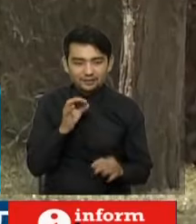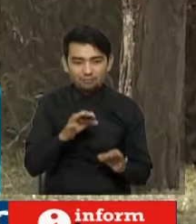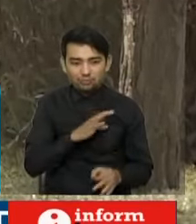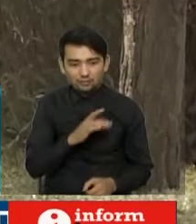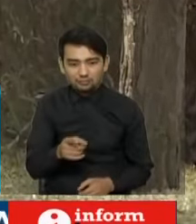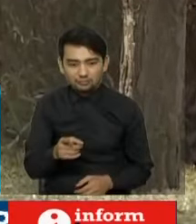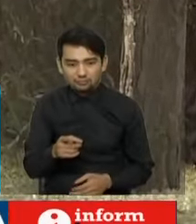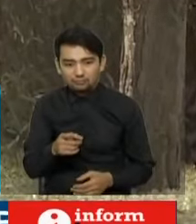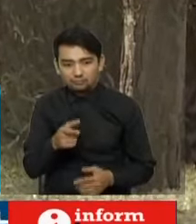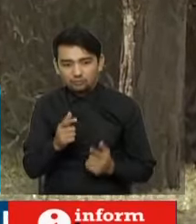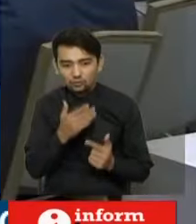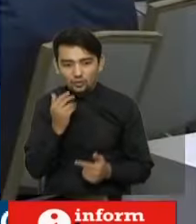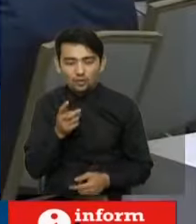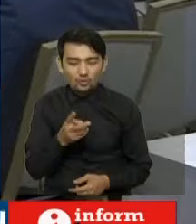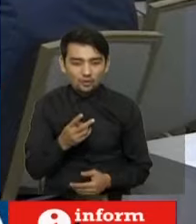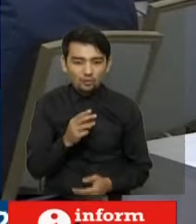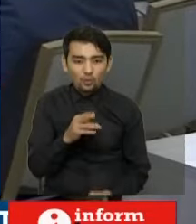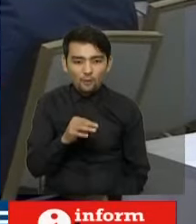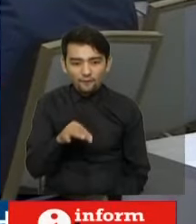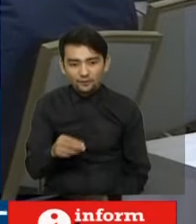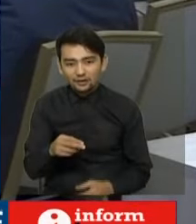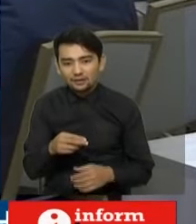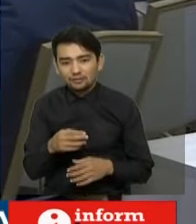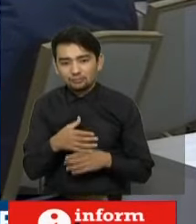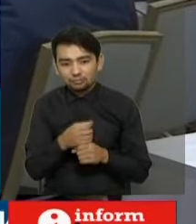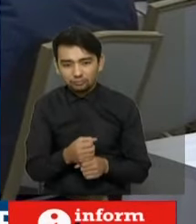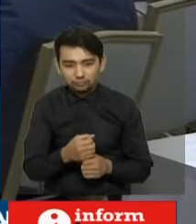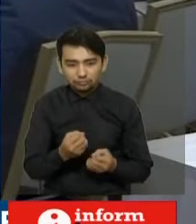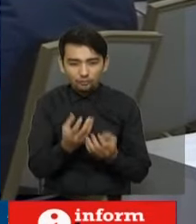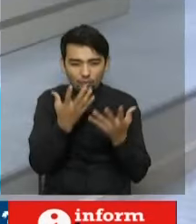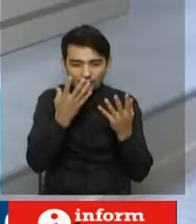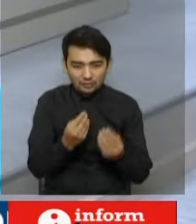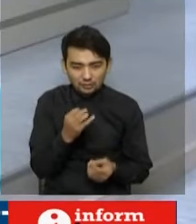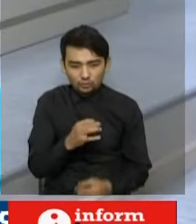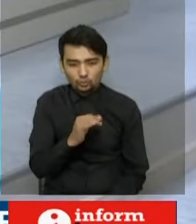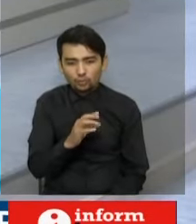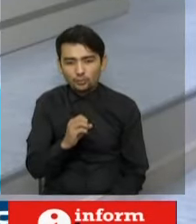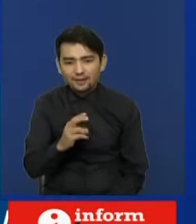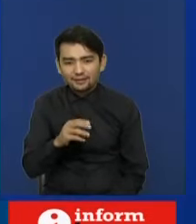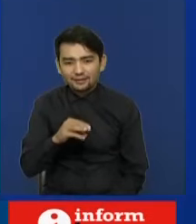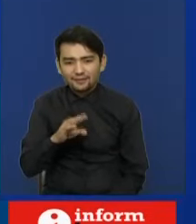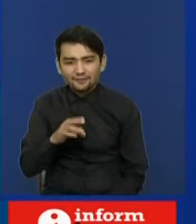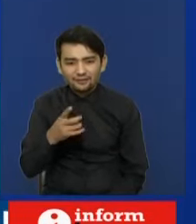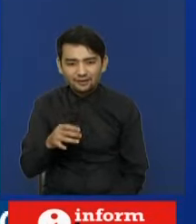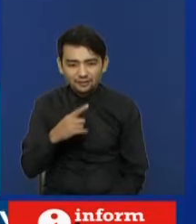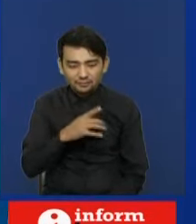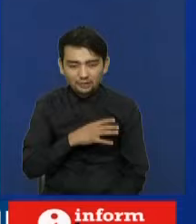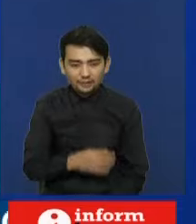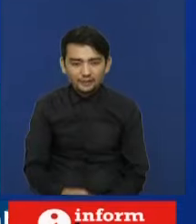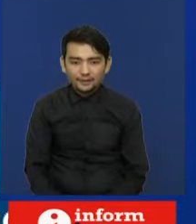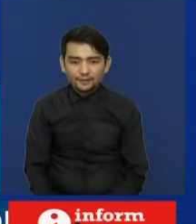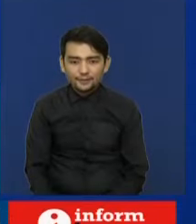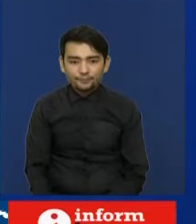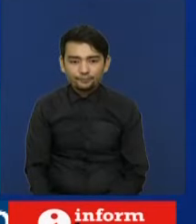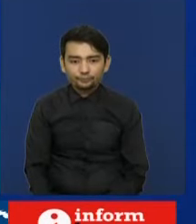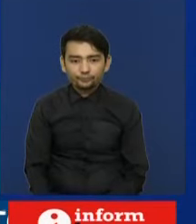неподтвержденными, а некоторые из доводов, например, сокращение светового дня, и вовсе субъективными. И вот подобного рода